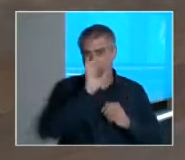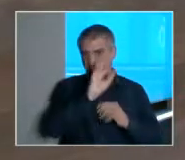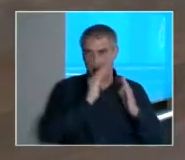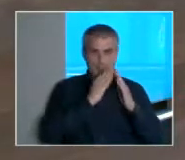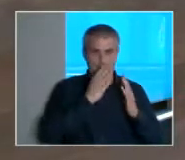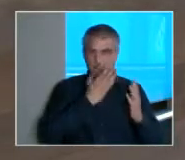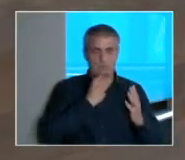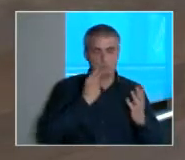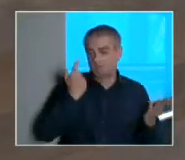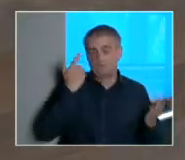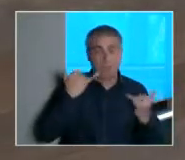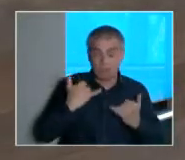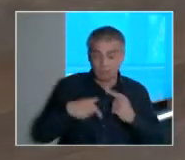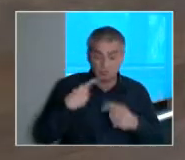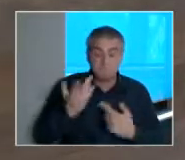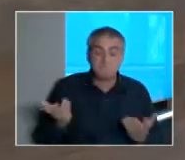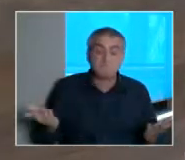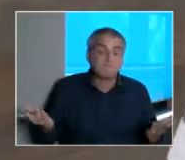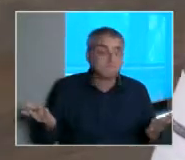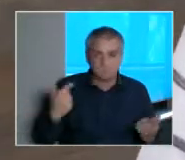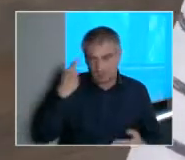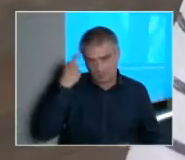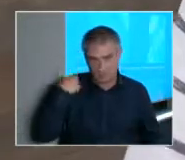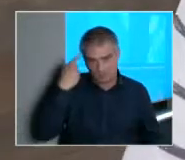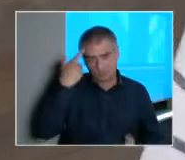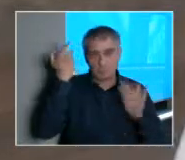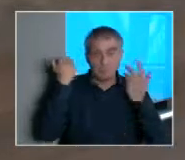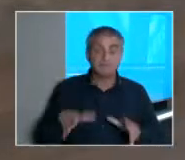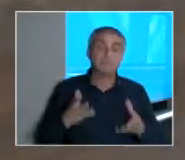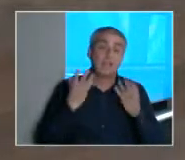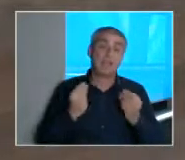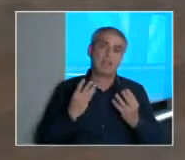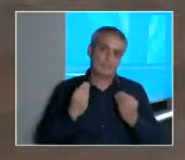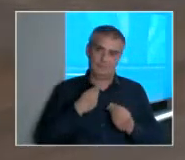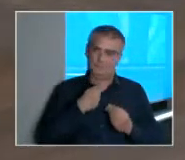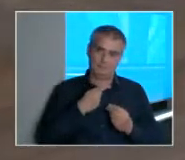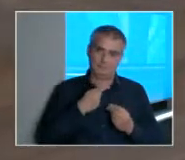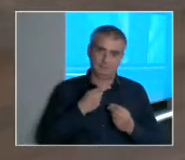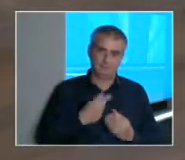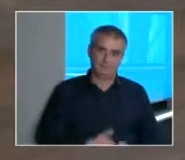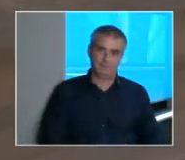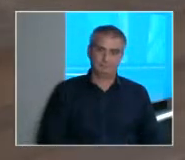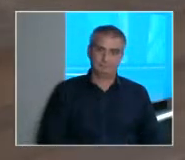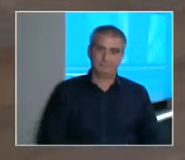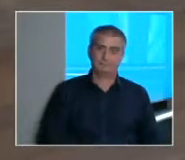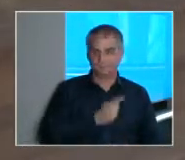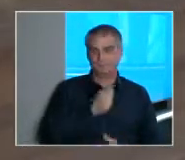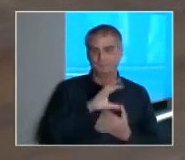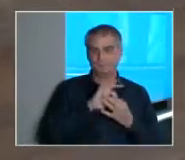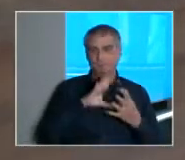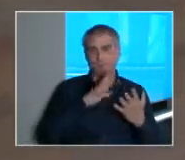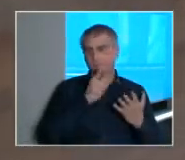לה. אני לא יודעת איפה היא תהיה היום, כי נראה לי שהיא הפסידה המון בזה שהיא...